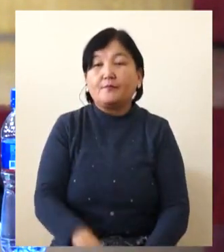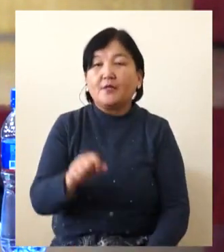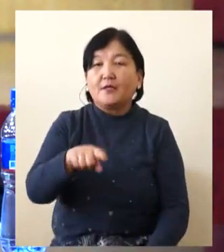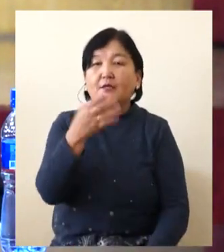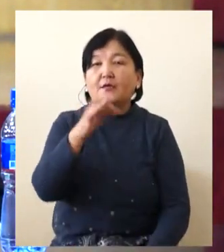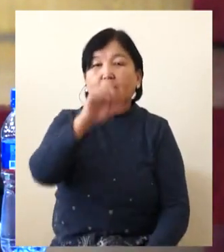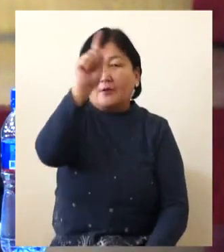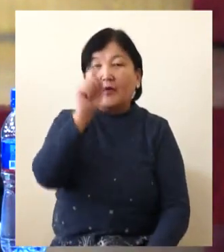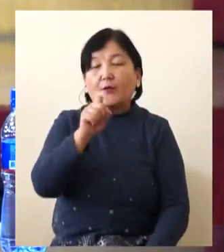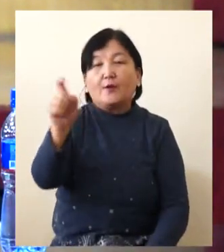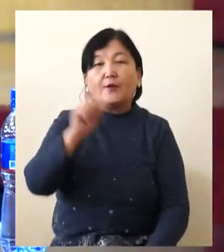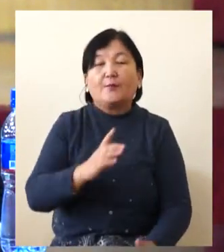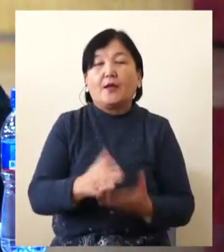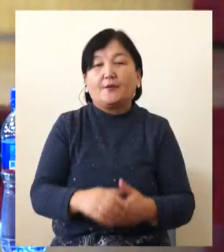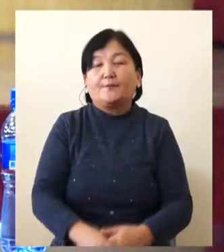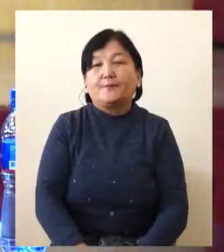За ийм асуулт хариулт байна.